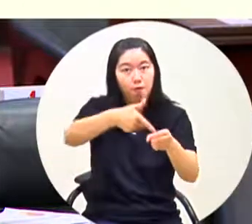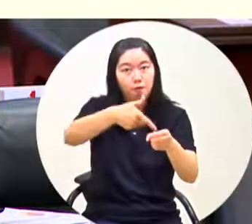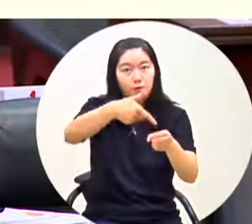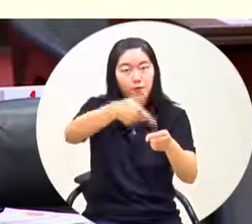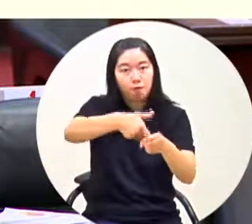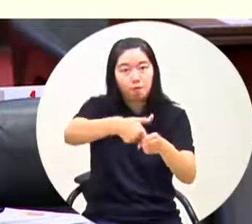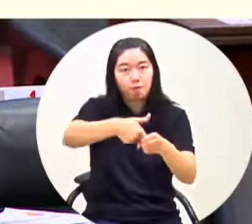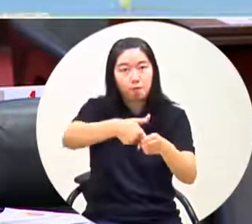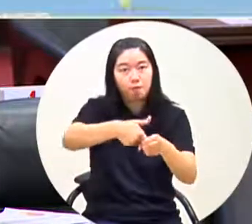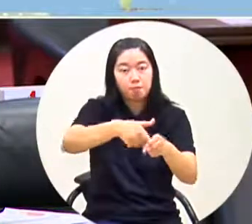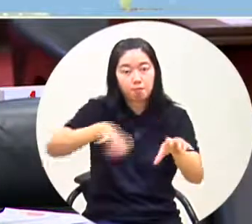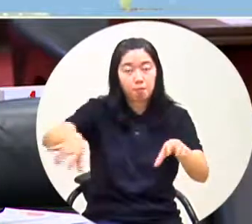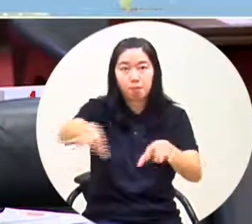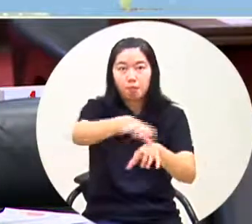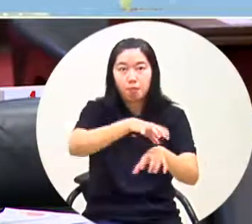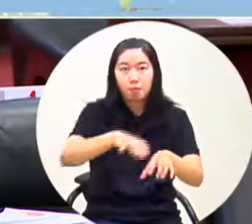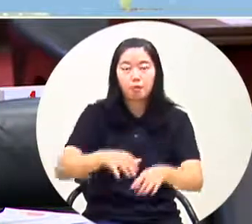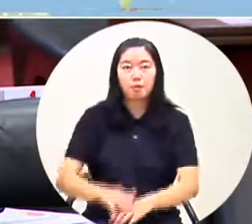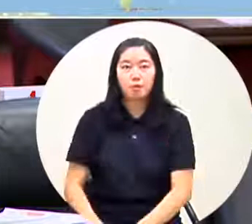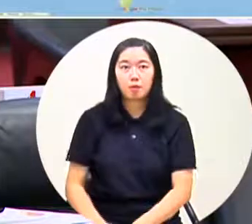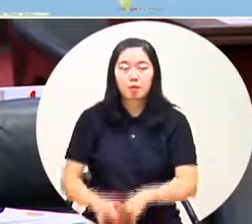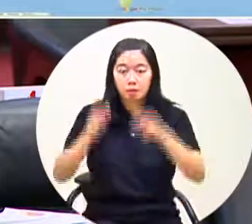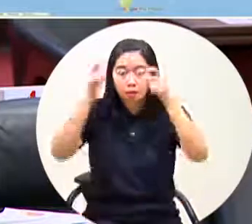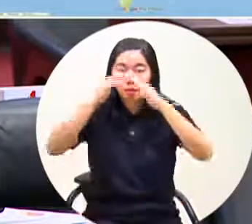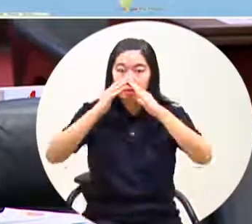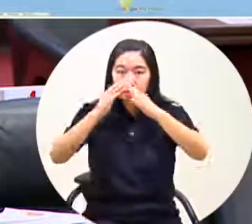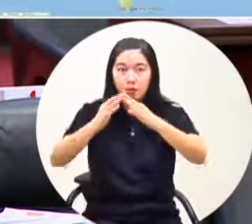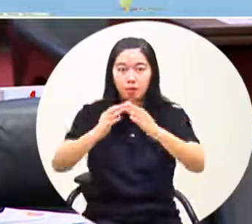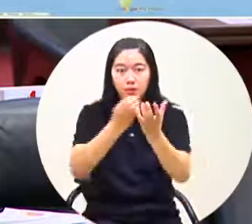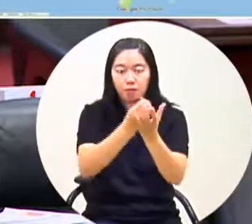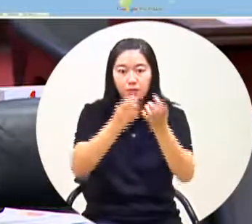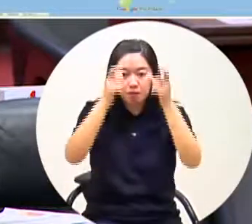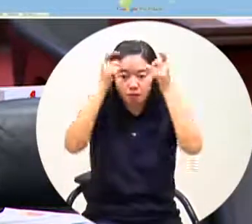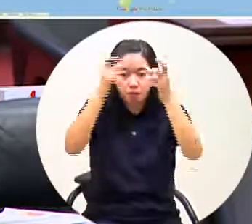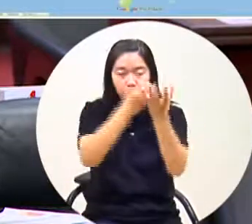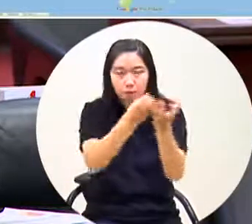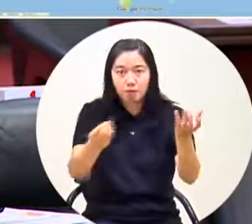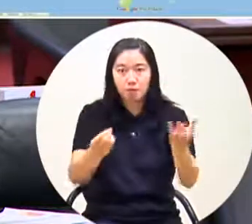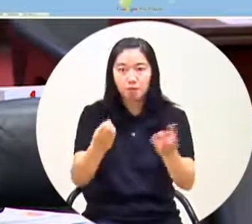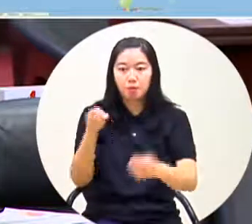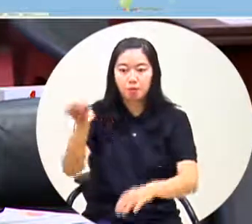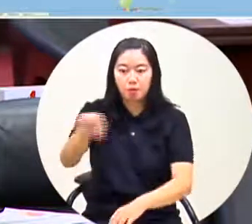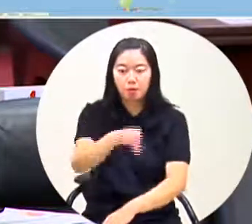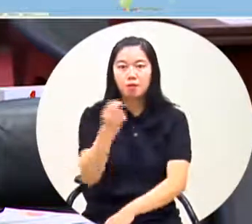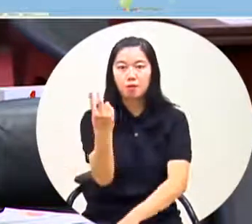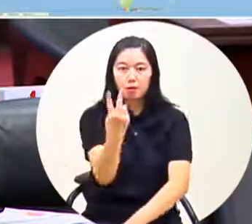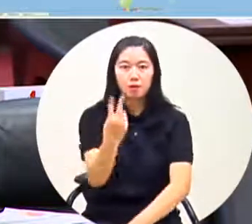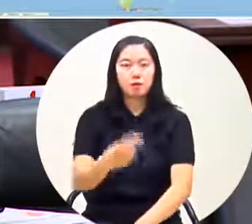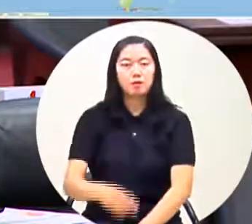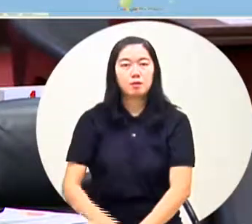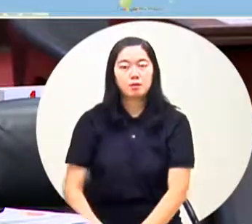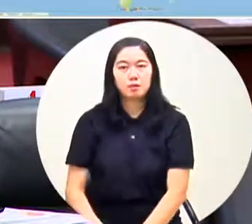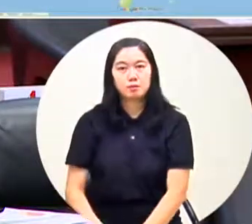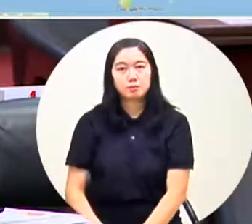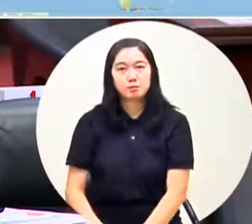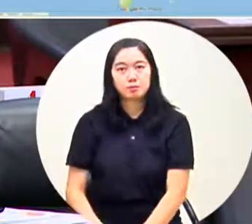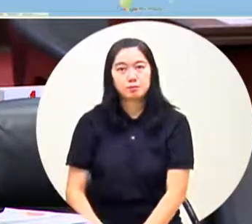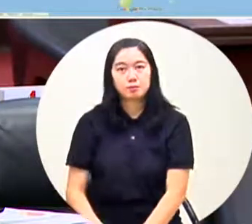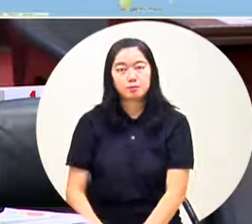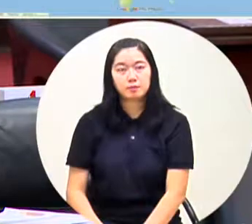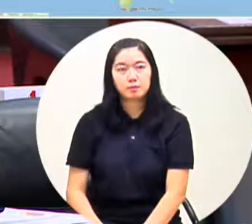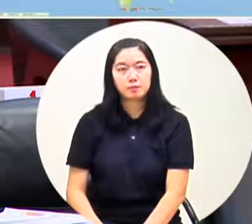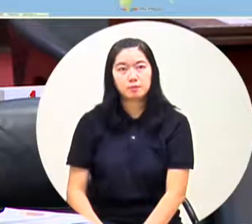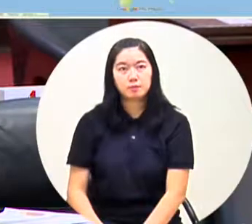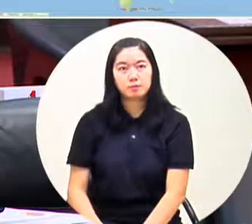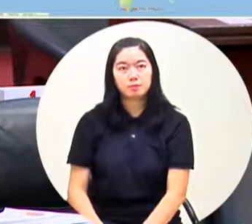啊，它高雄市只占了一个两个一个充电站而已， 哦，也就是大部分都集